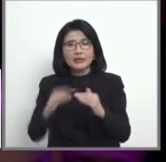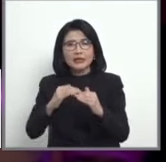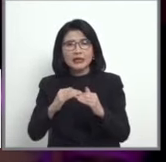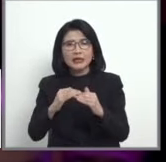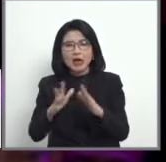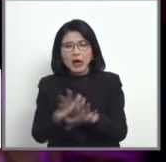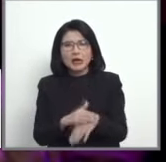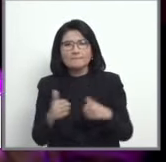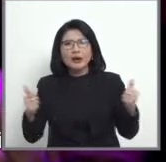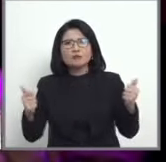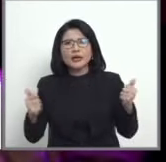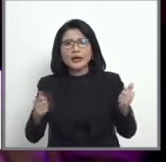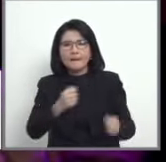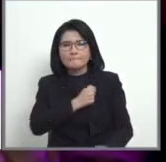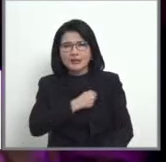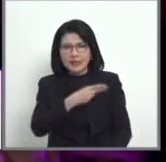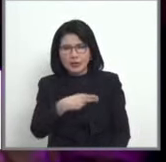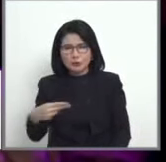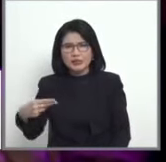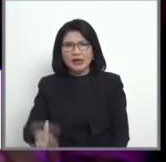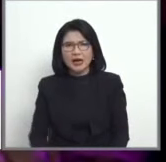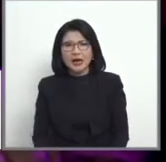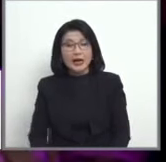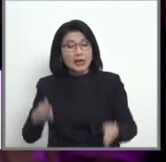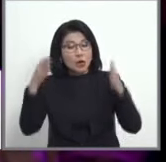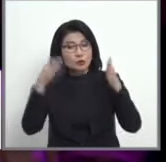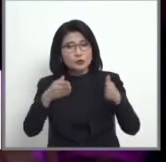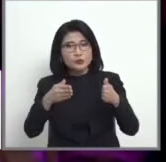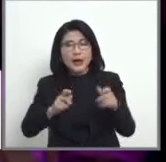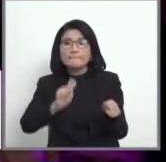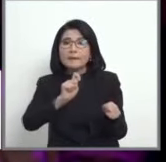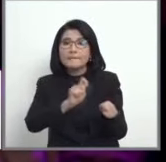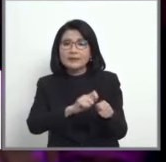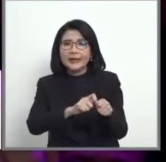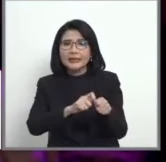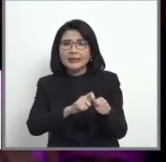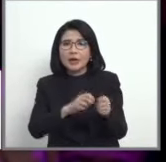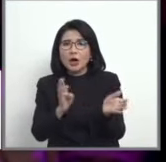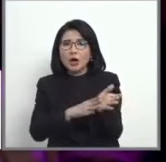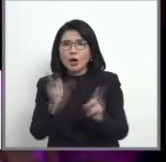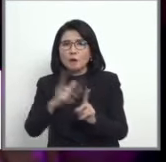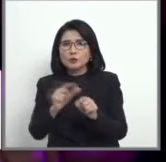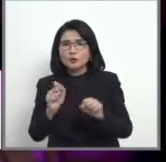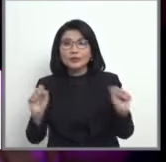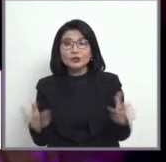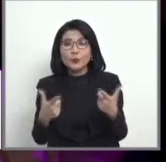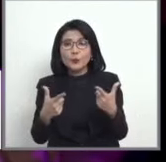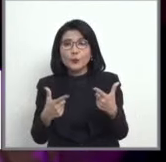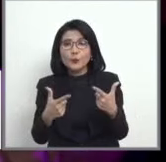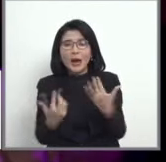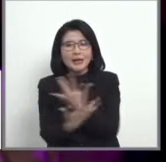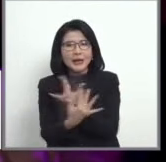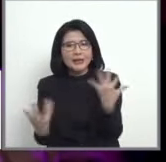bangsa Indonesia dan terutama memperbaiki kualitas hidup manusia Indonesia seluruh rakyat